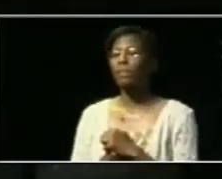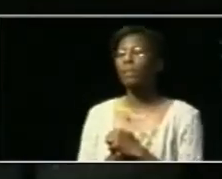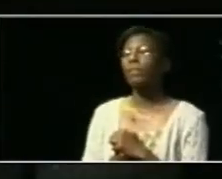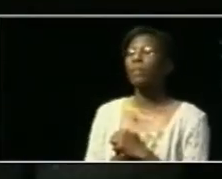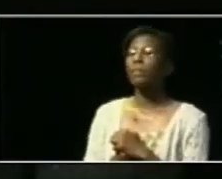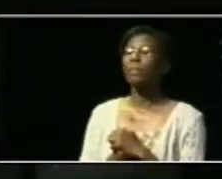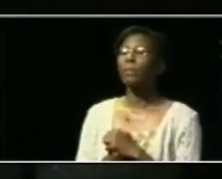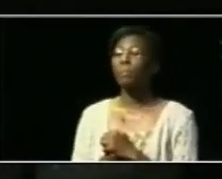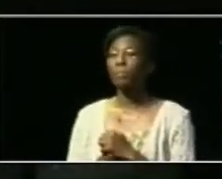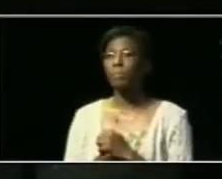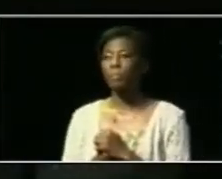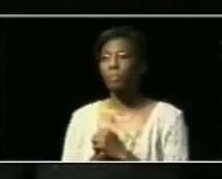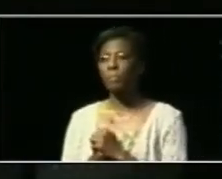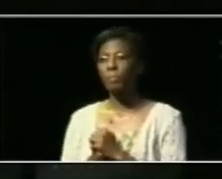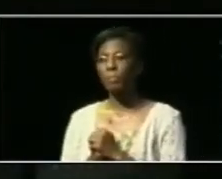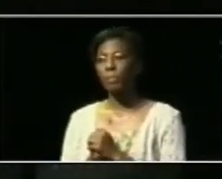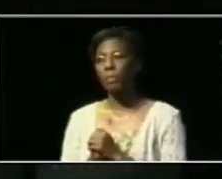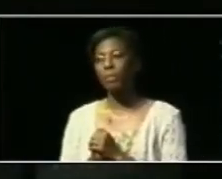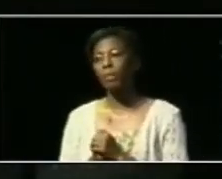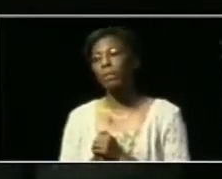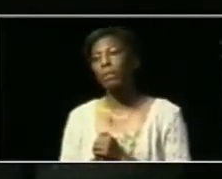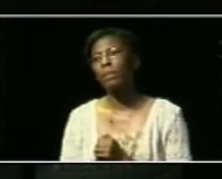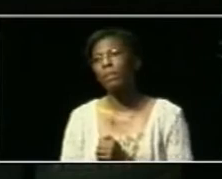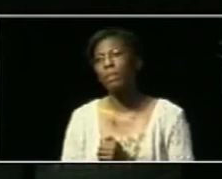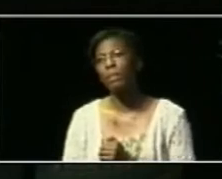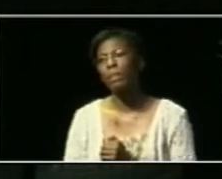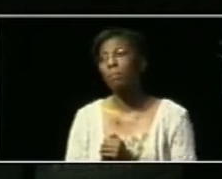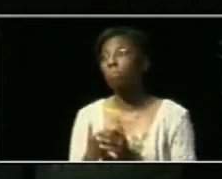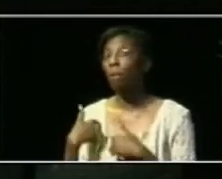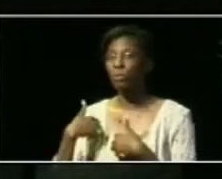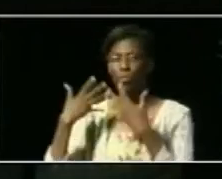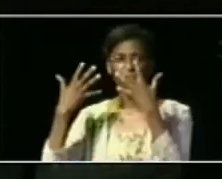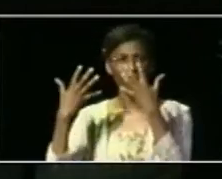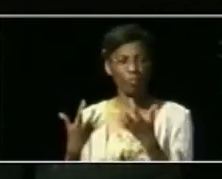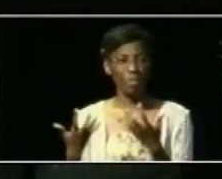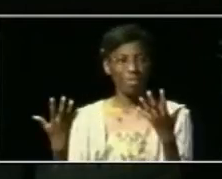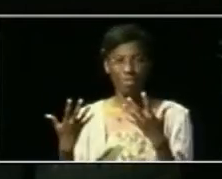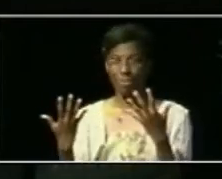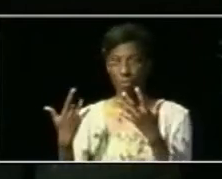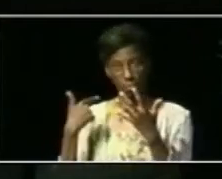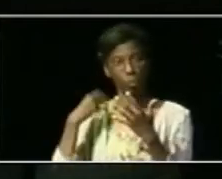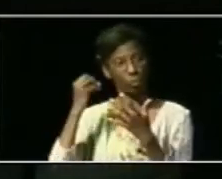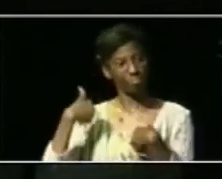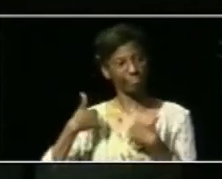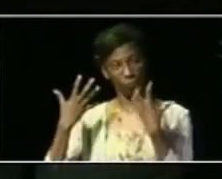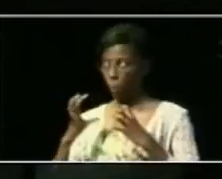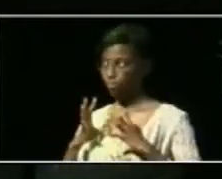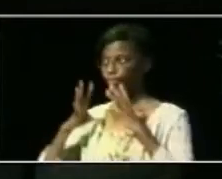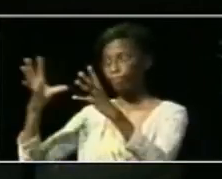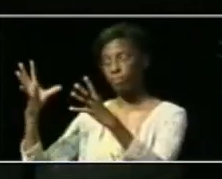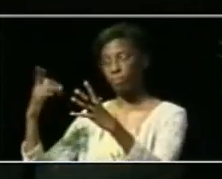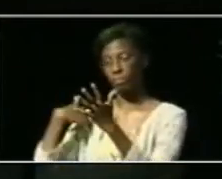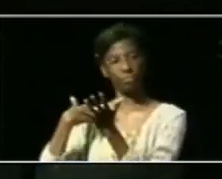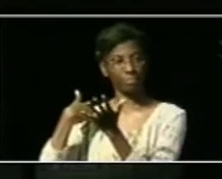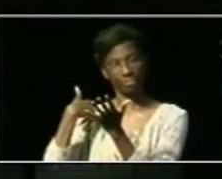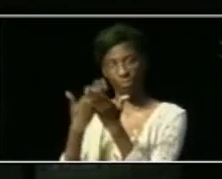I again want us to seal this in prayer. J'aimerais bien qu'on scelle cette démarche d'engagement à travers la prière. As we